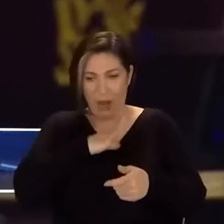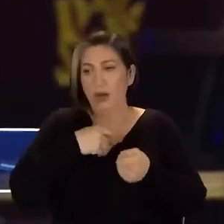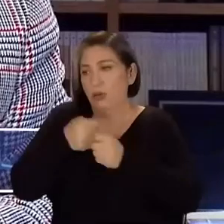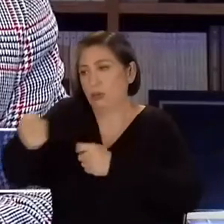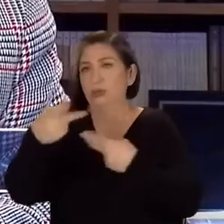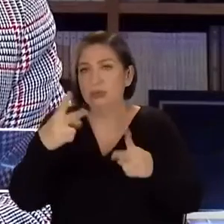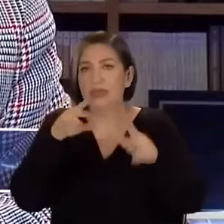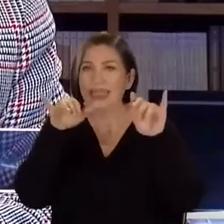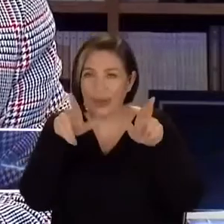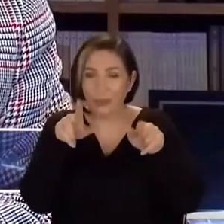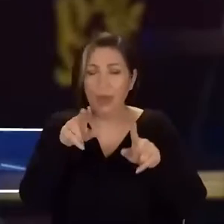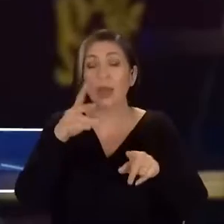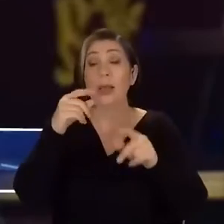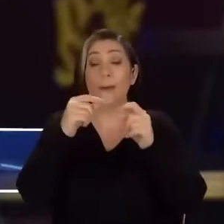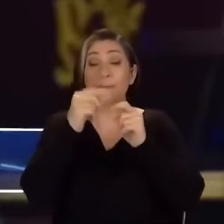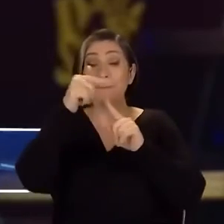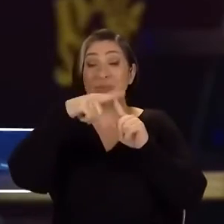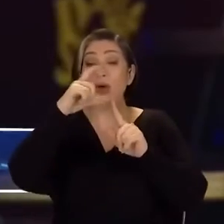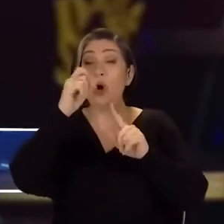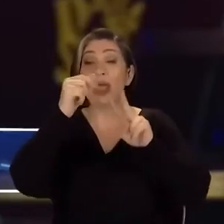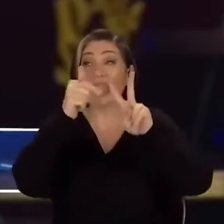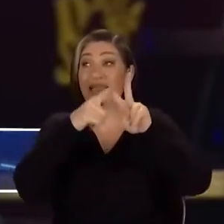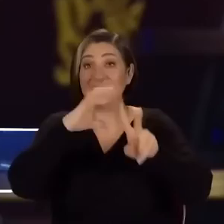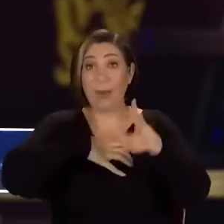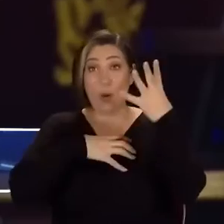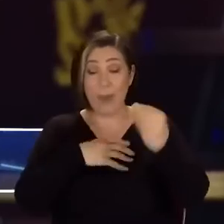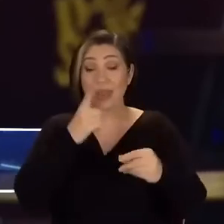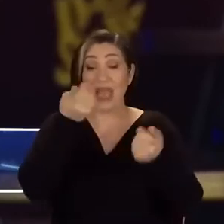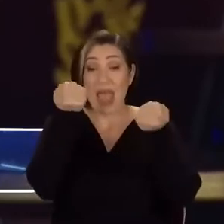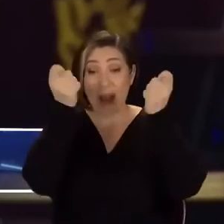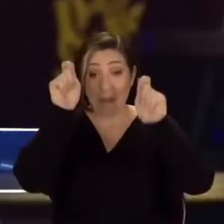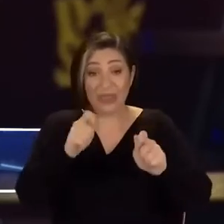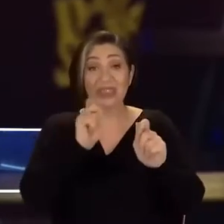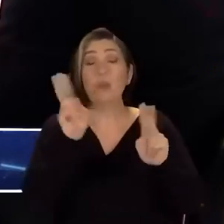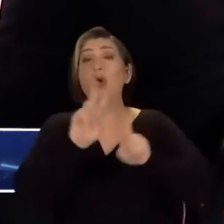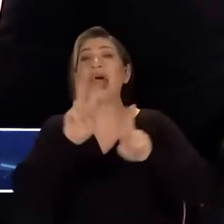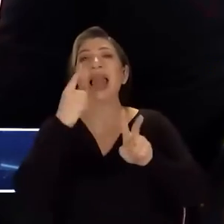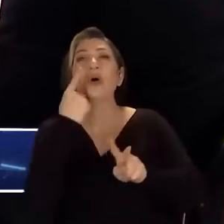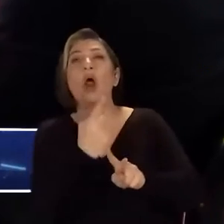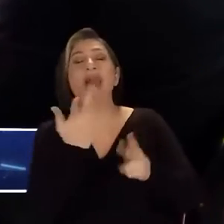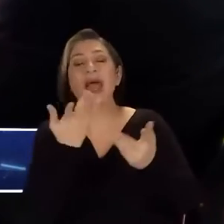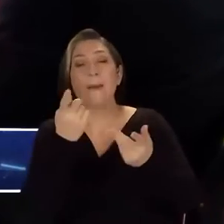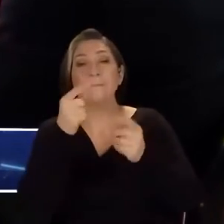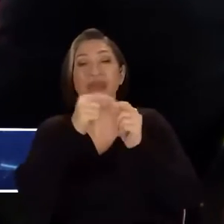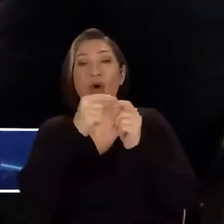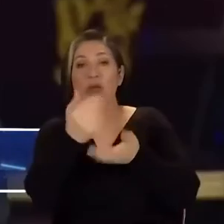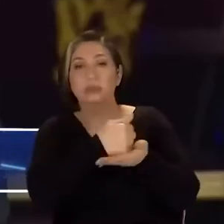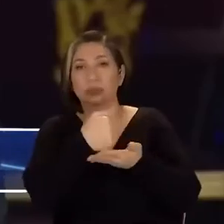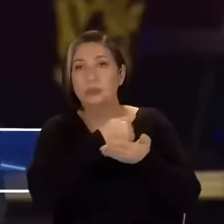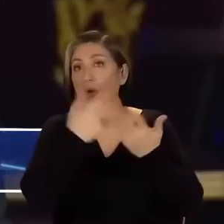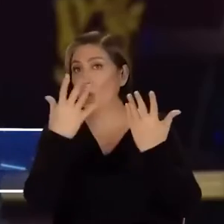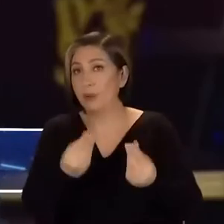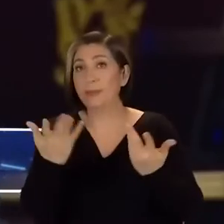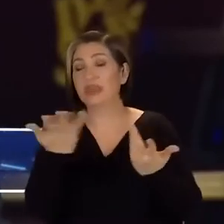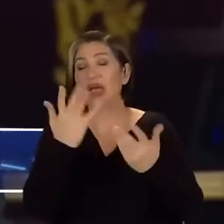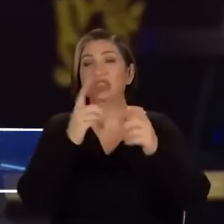aynı. Dolayısıyla Bitcoin sahibi olmanın da iki çeşit yolu var. Bir tanesi yaptığınız iş modeli dolayısıyla Bitcoin kazanıyor olabilirsiniz. Belki